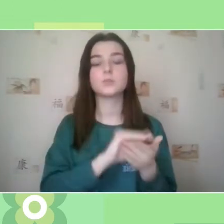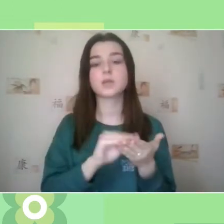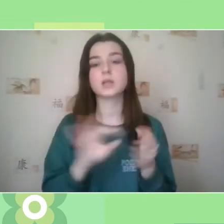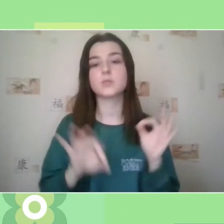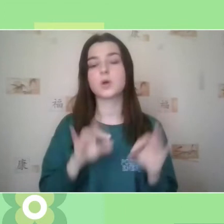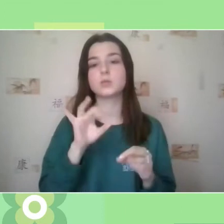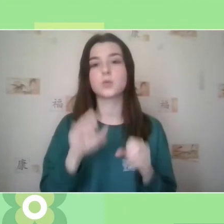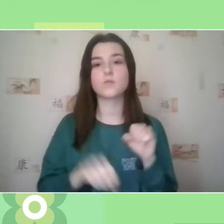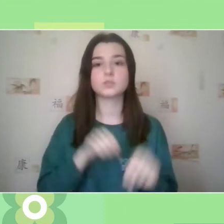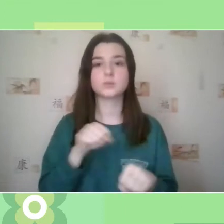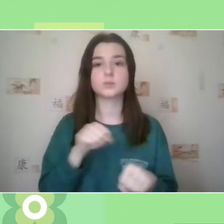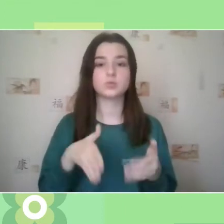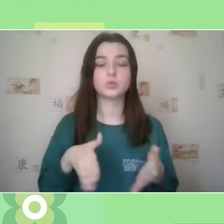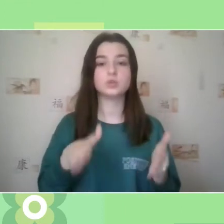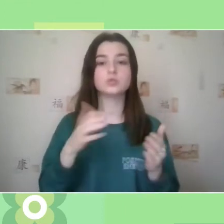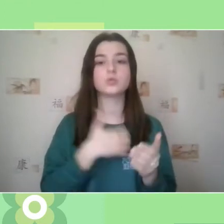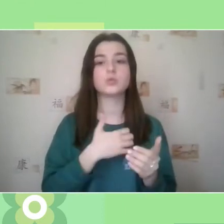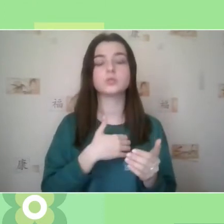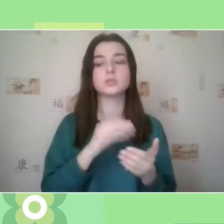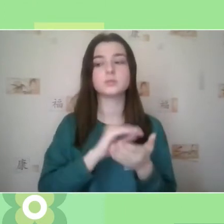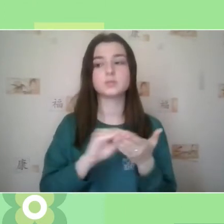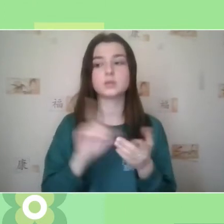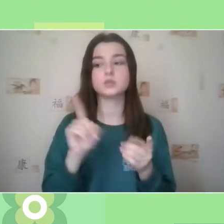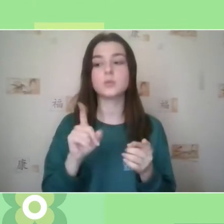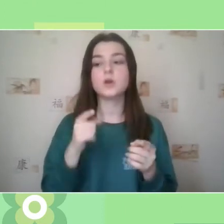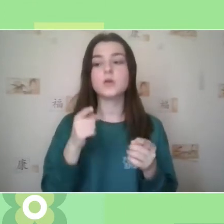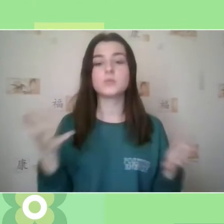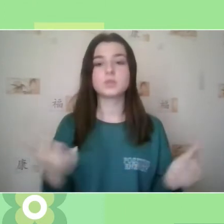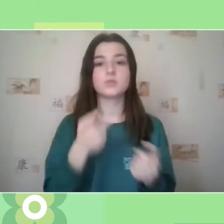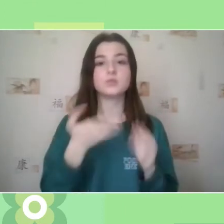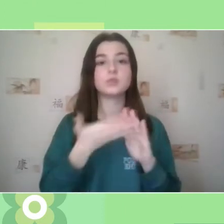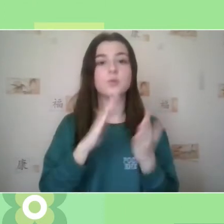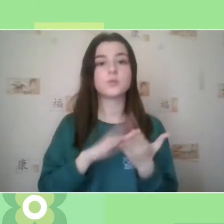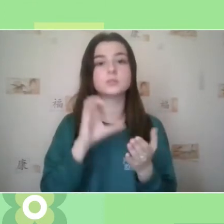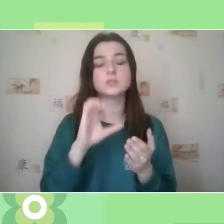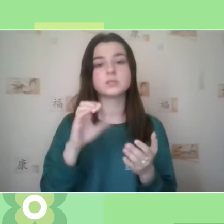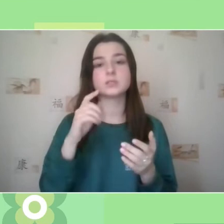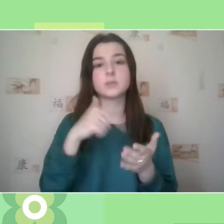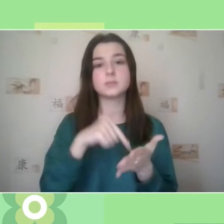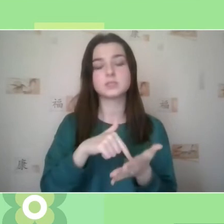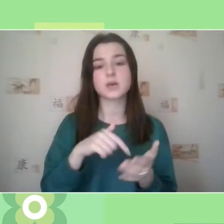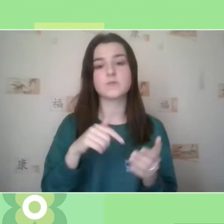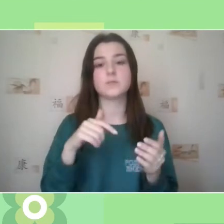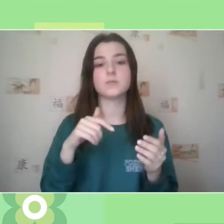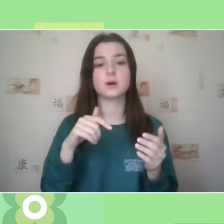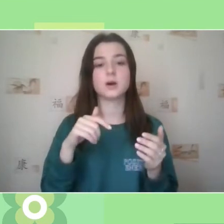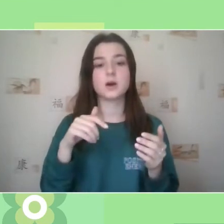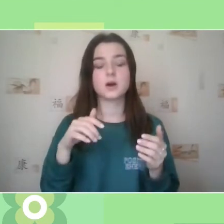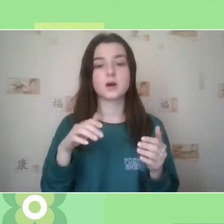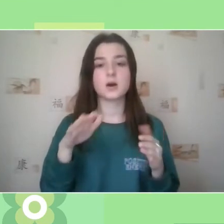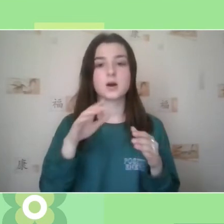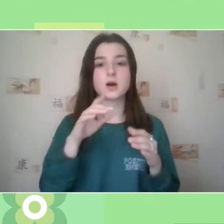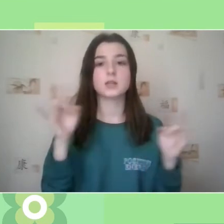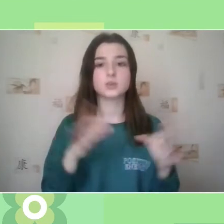людей підтримати саме цей проект на громадському бюджеті, він домовився з місцевим рестораном, що ресторан